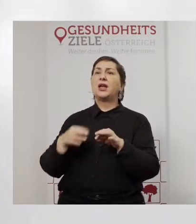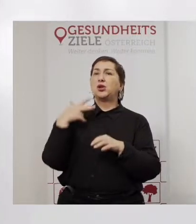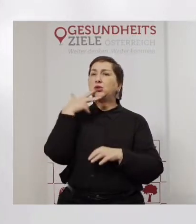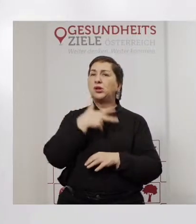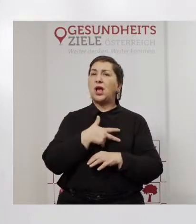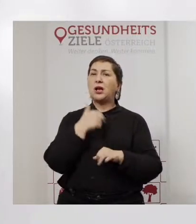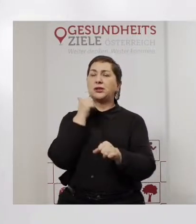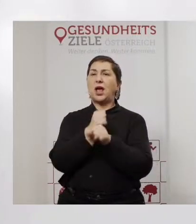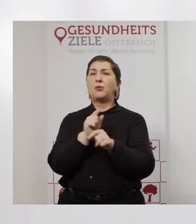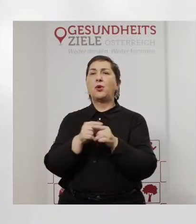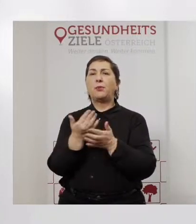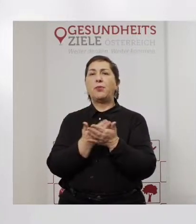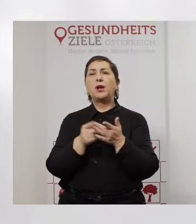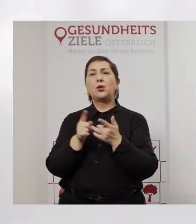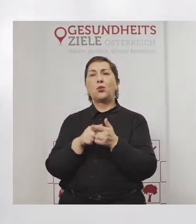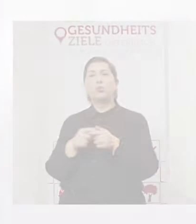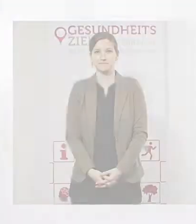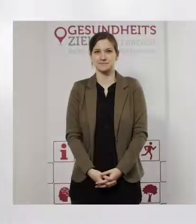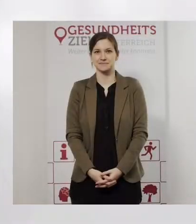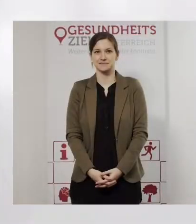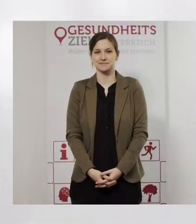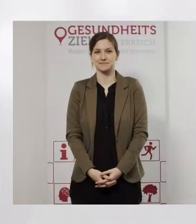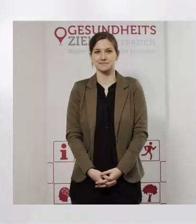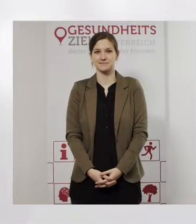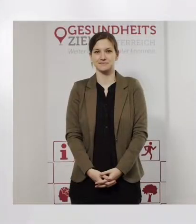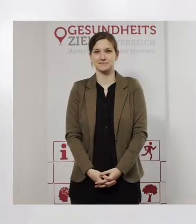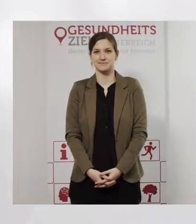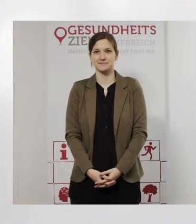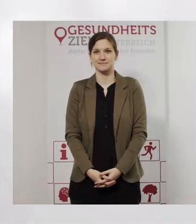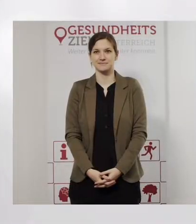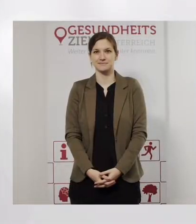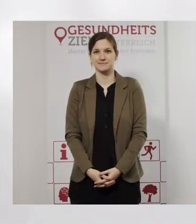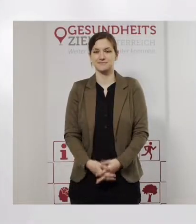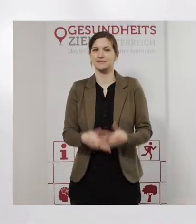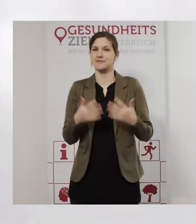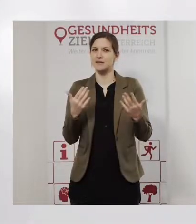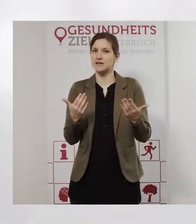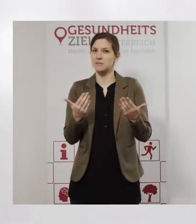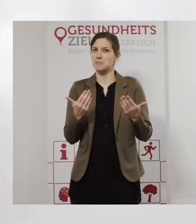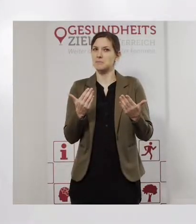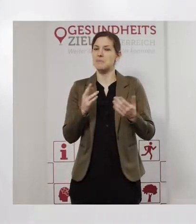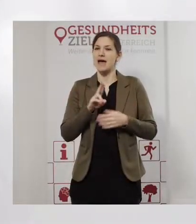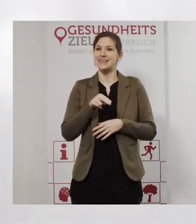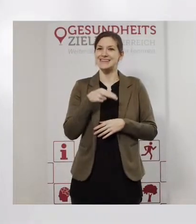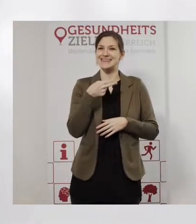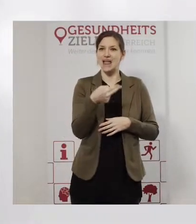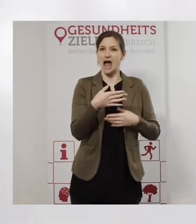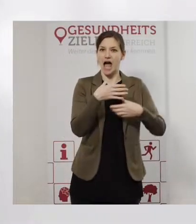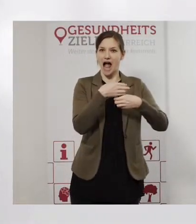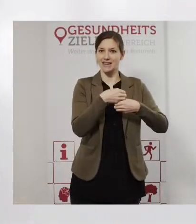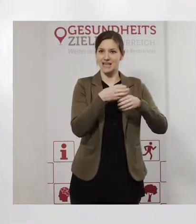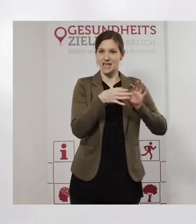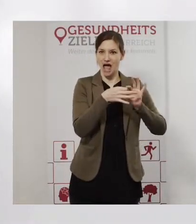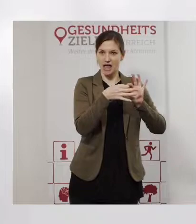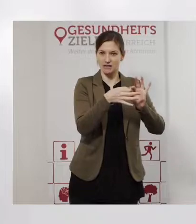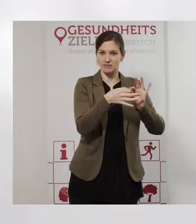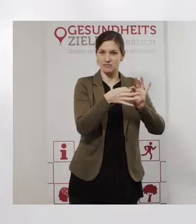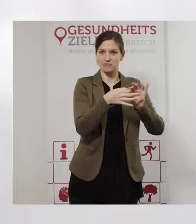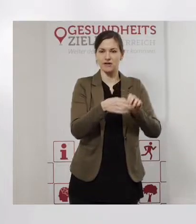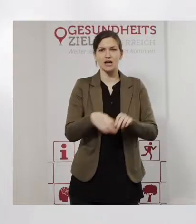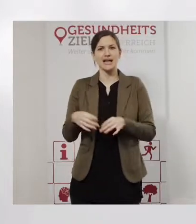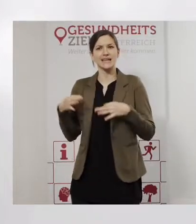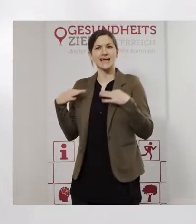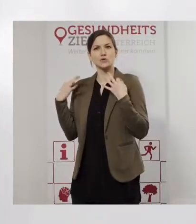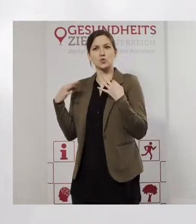Bildung und Demokratie und Beteiligung. Was hat Nachhaltigkeit für Sie mit Gesundheit zu